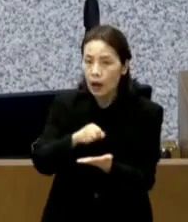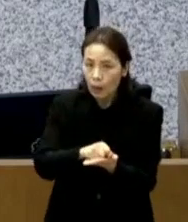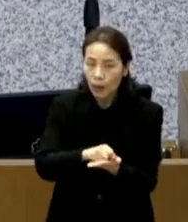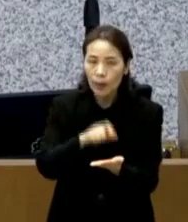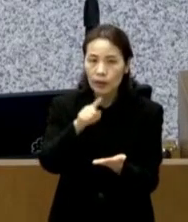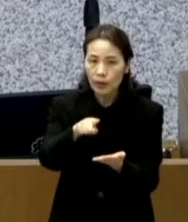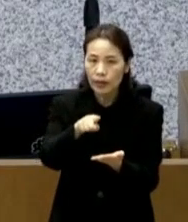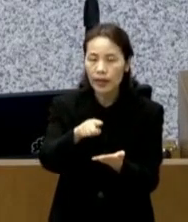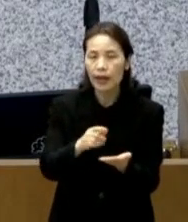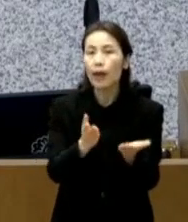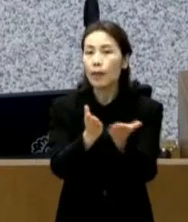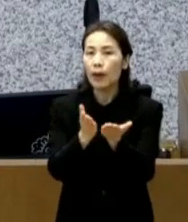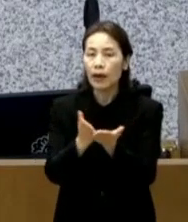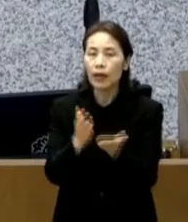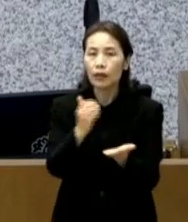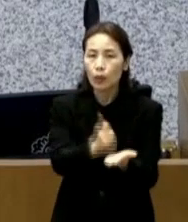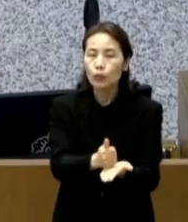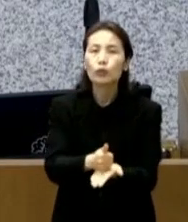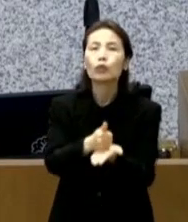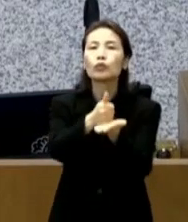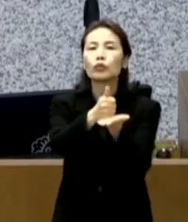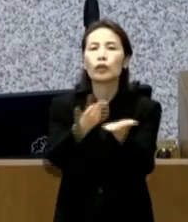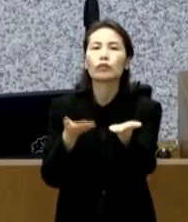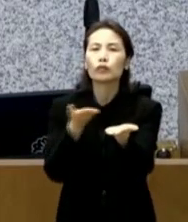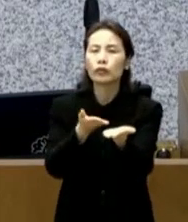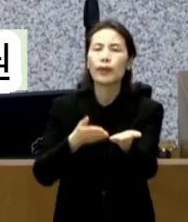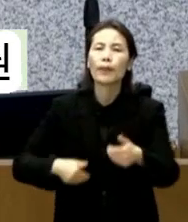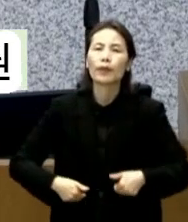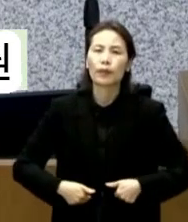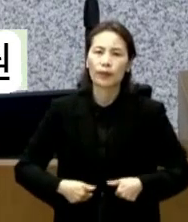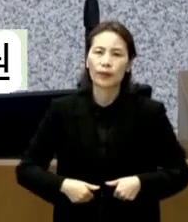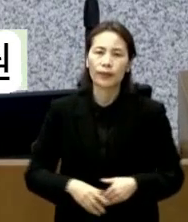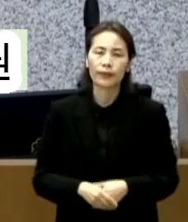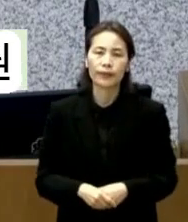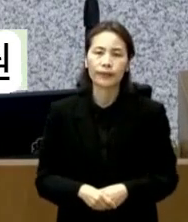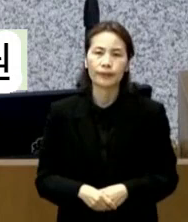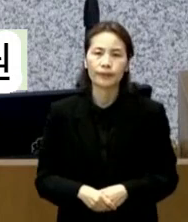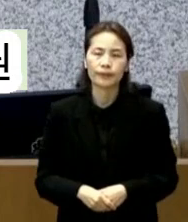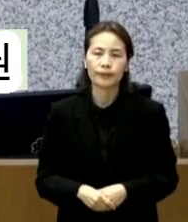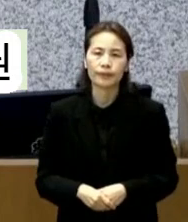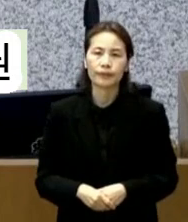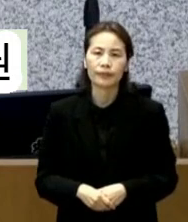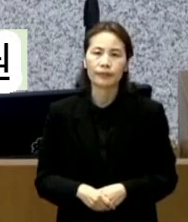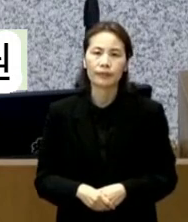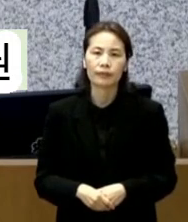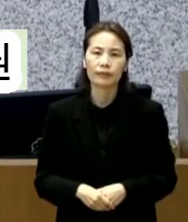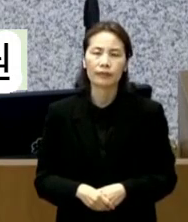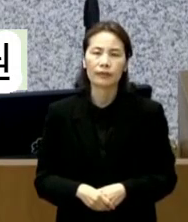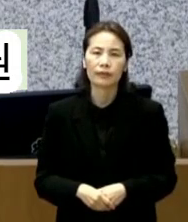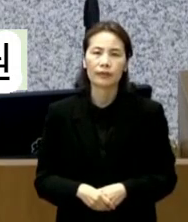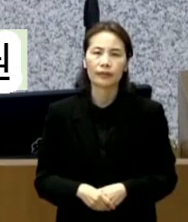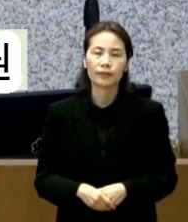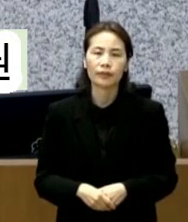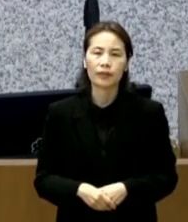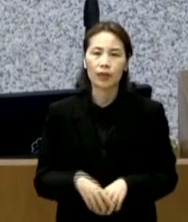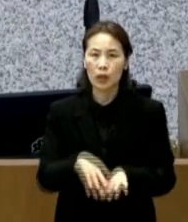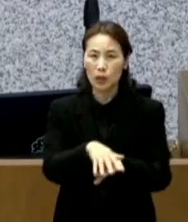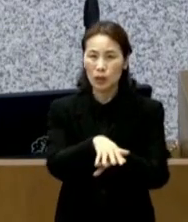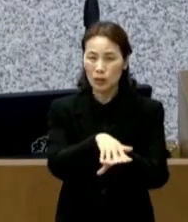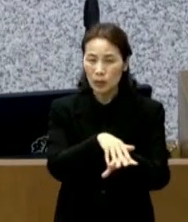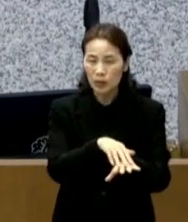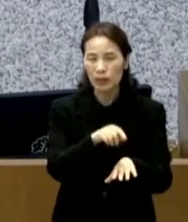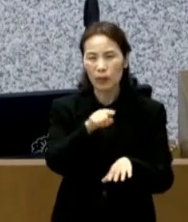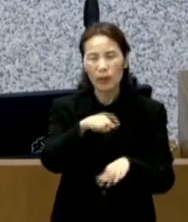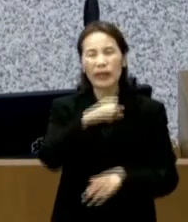역할과 위상은 존중받아 마땅합니다. 반쪽짜리 정책지원관 제도를 비롯해 조직권,